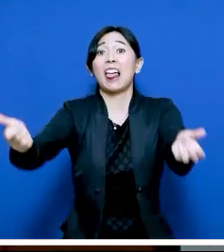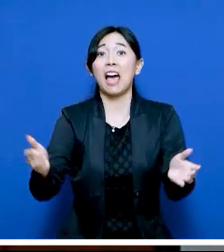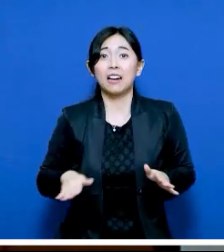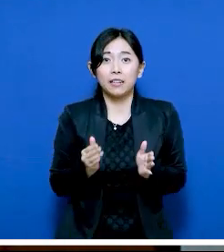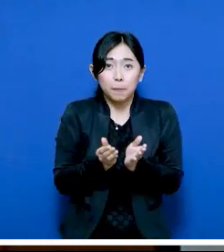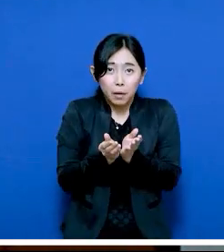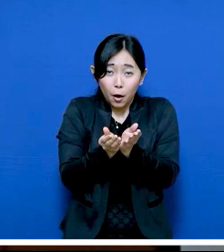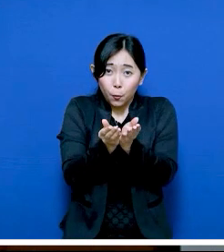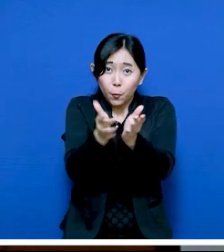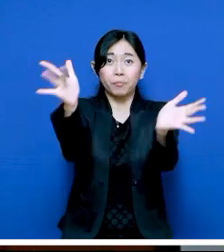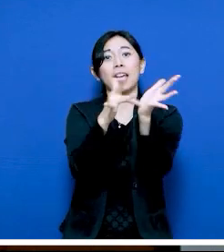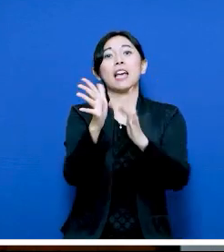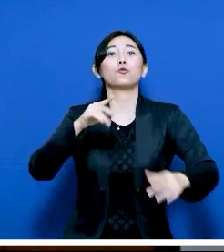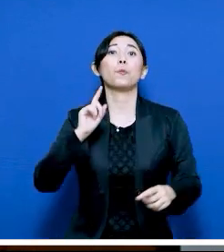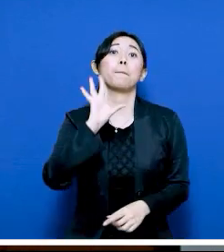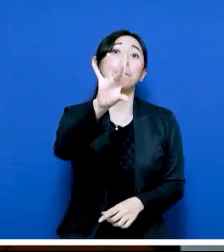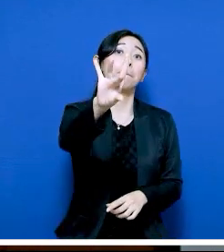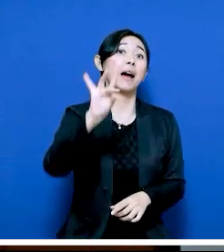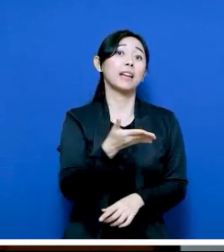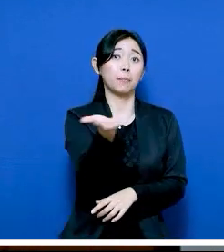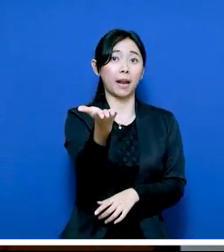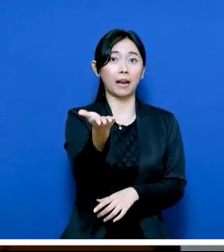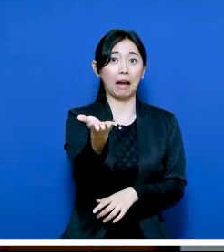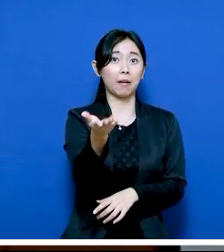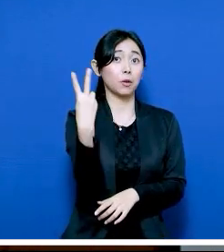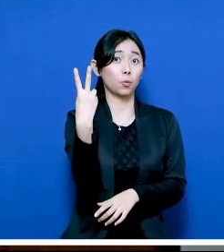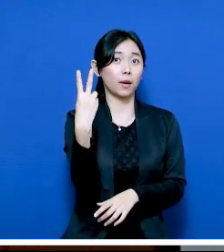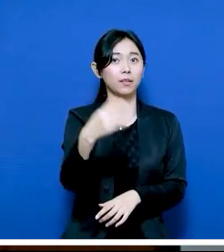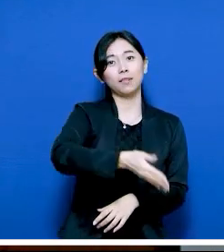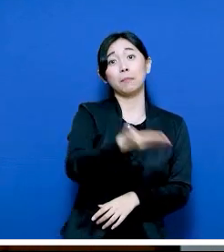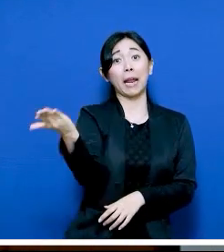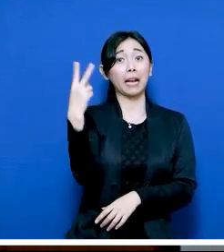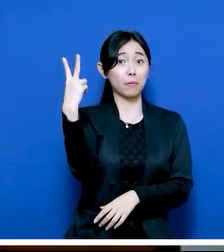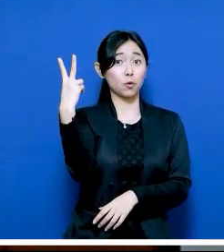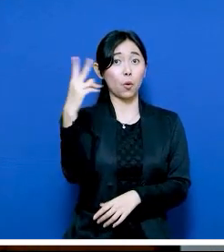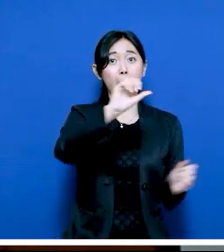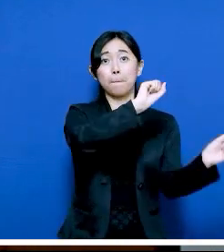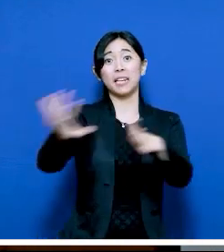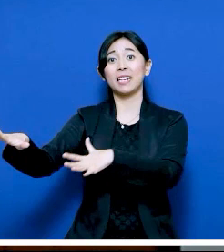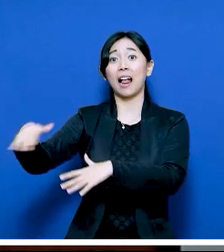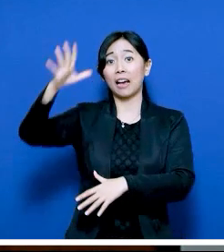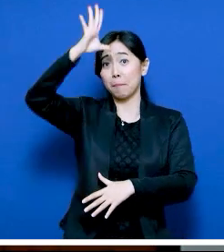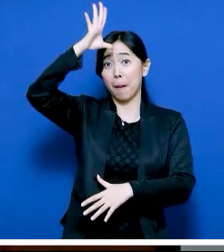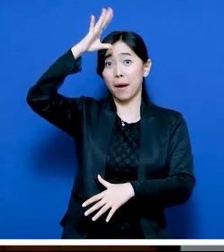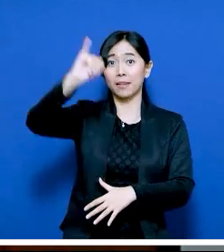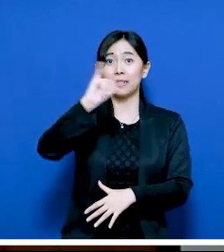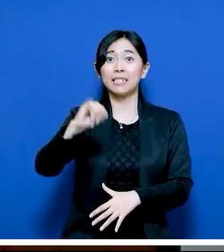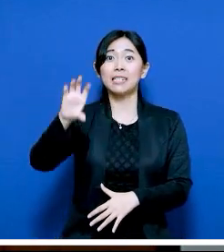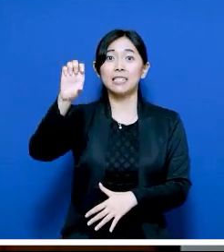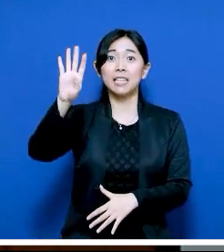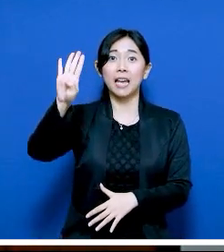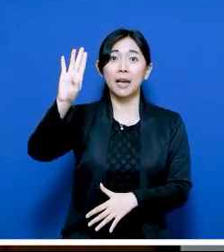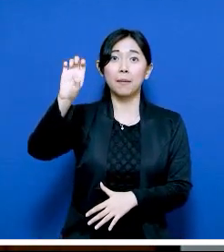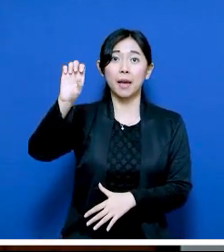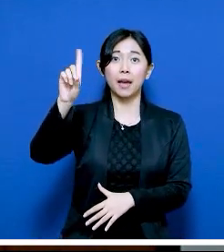memanggil mereka dan mereka meninggalkan ayahnya Zebedeus di dalam